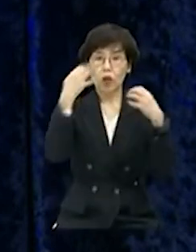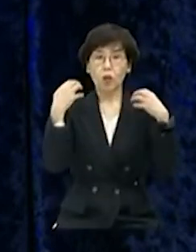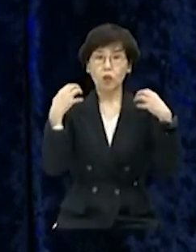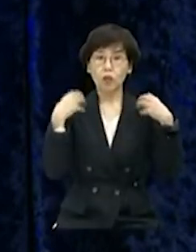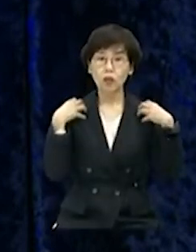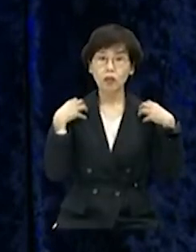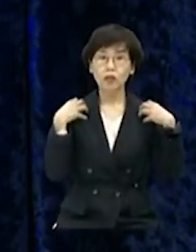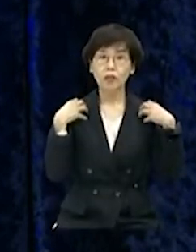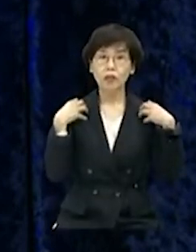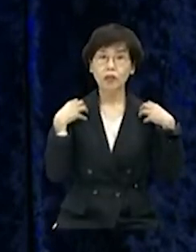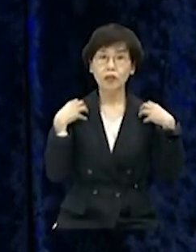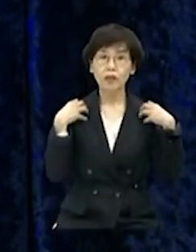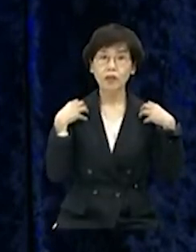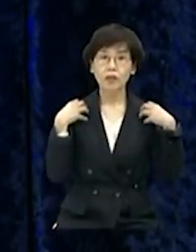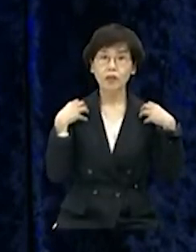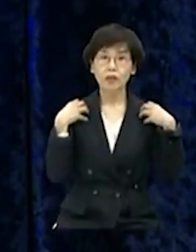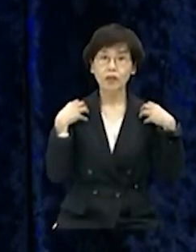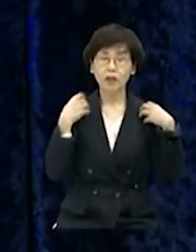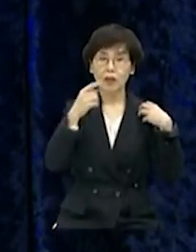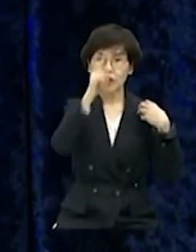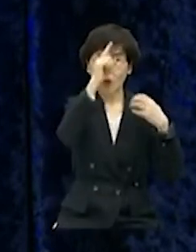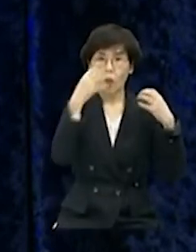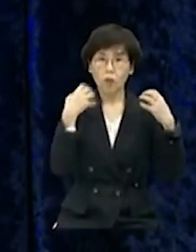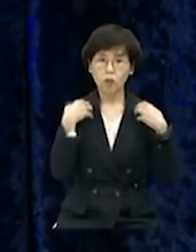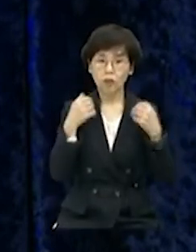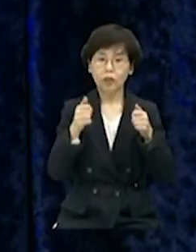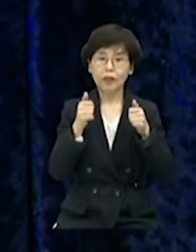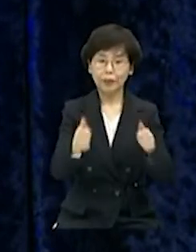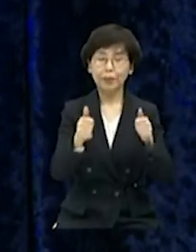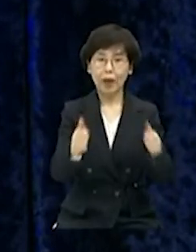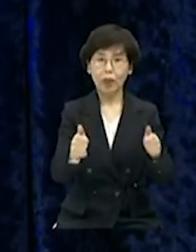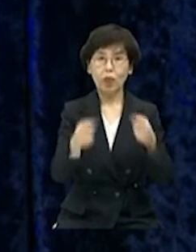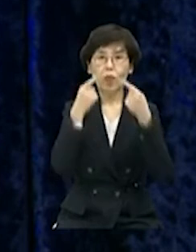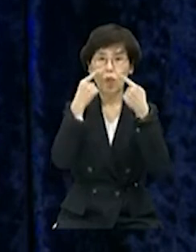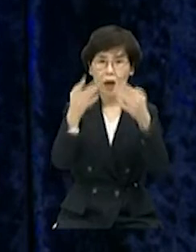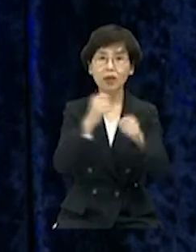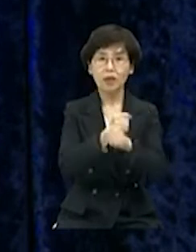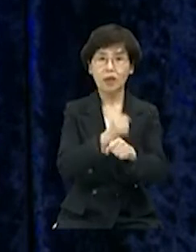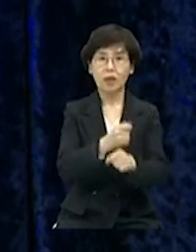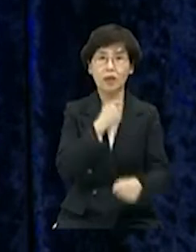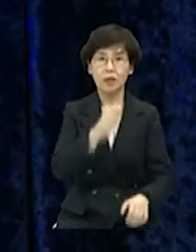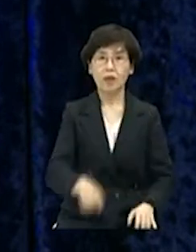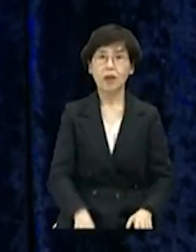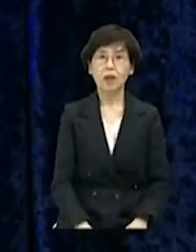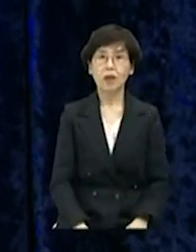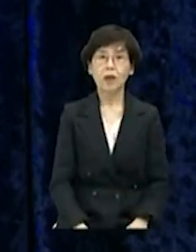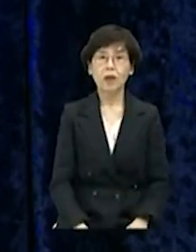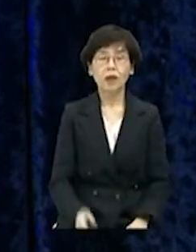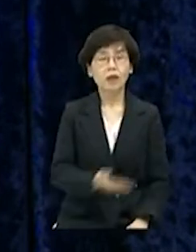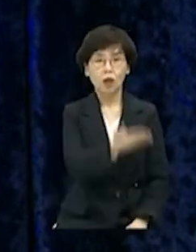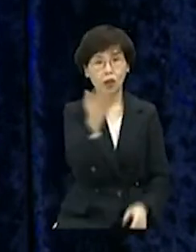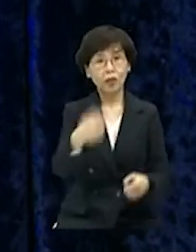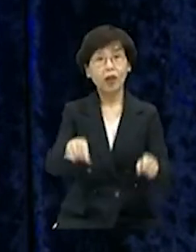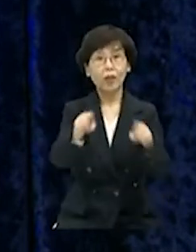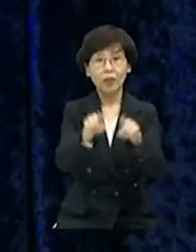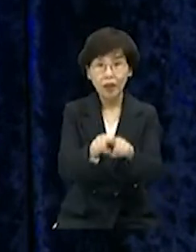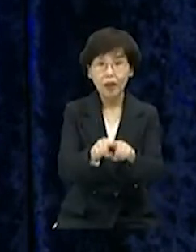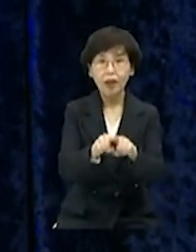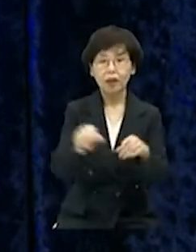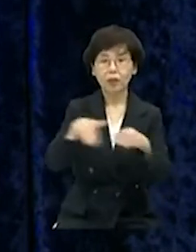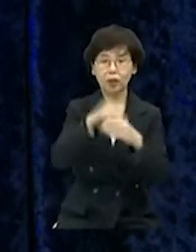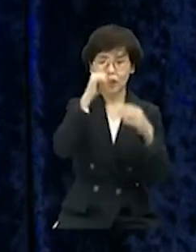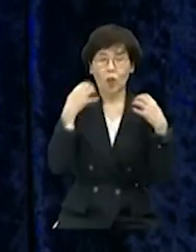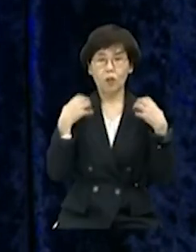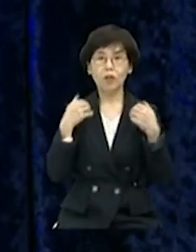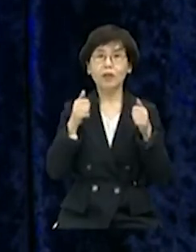정권의 정권 심판도 확실히 하겠습니다. 여러분과 함께